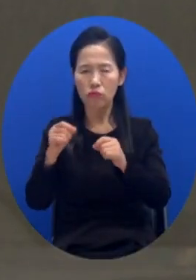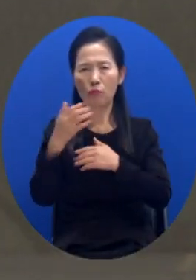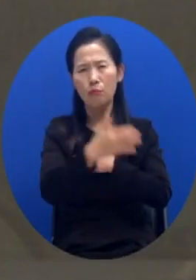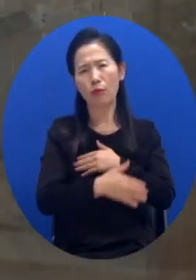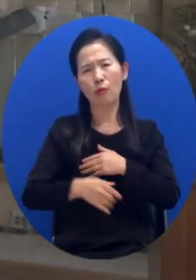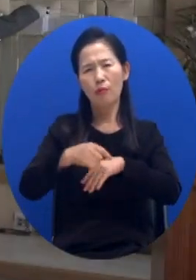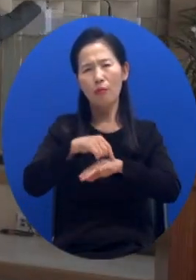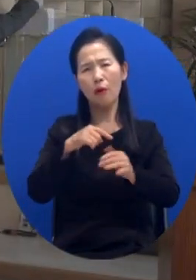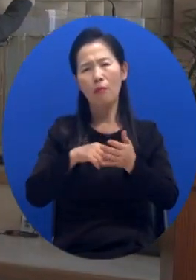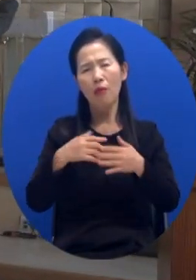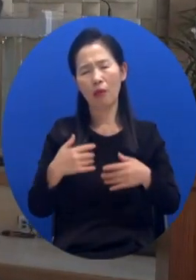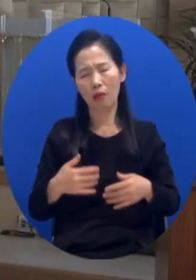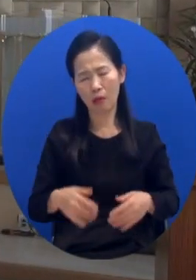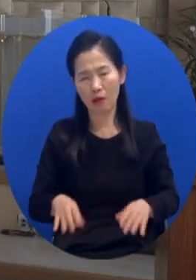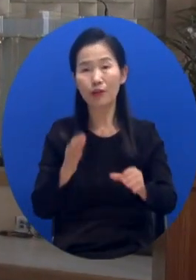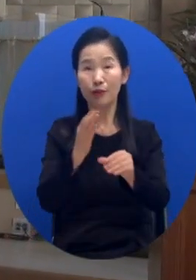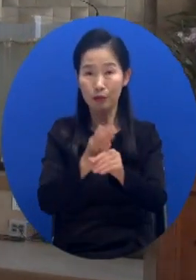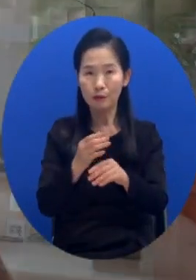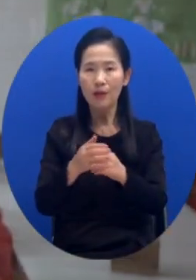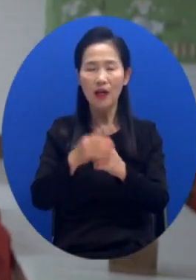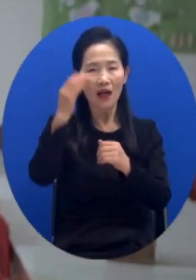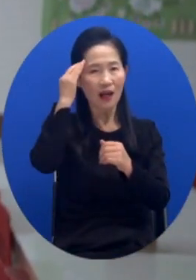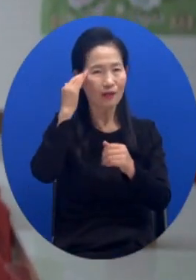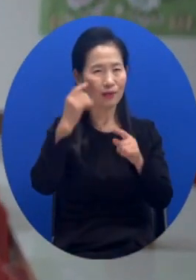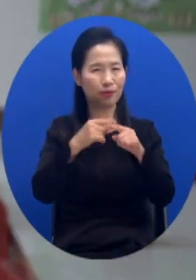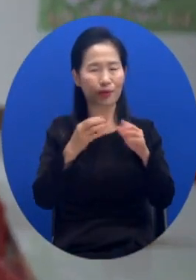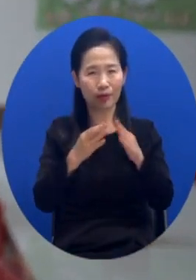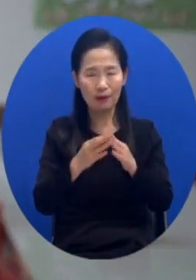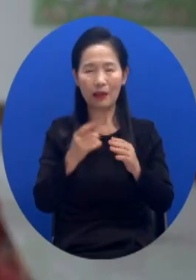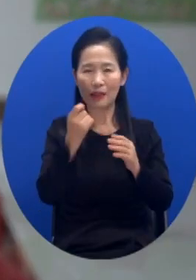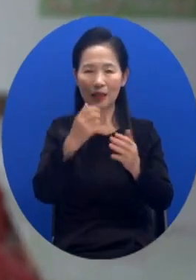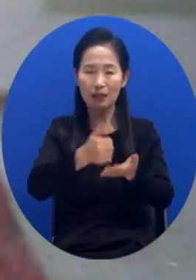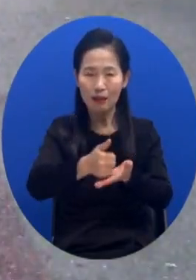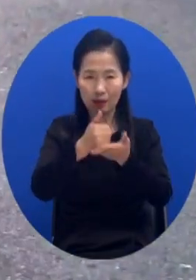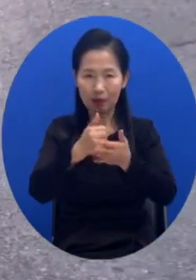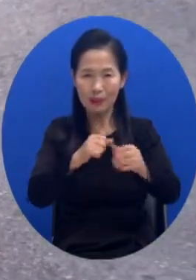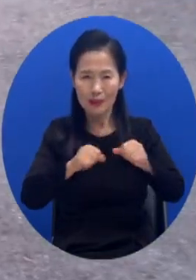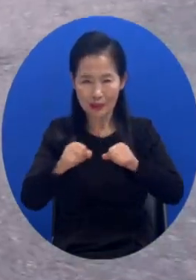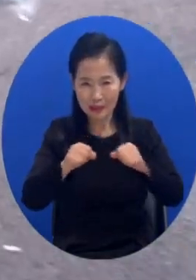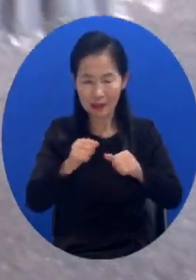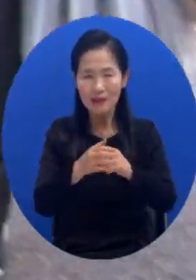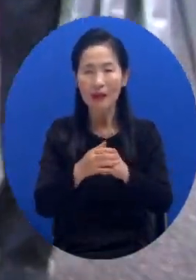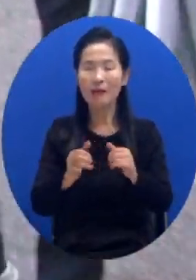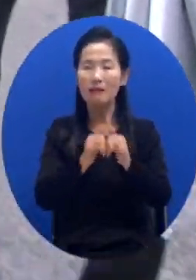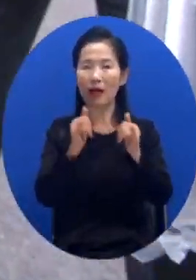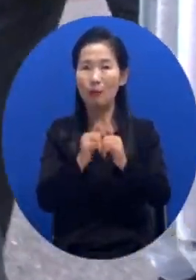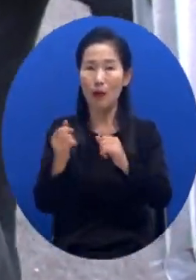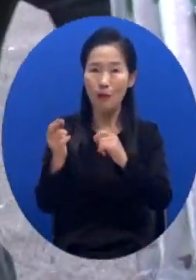마음도 지쳐있는 요즘 한국교회의 작은 섬김의 실천이 우리 사회의 회복과